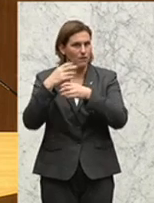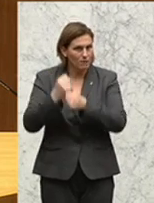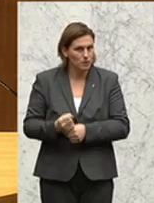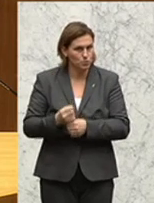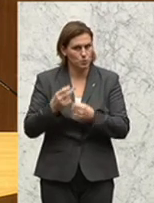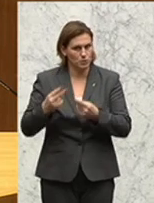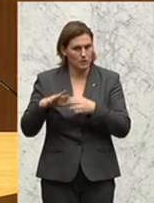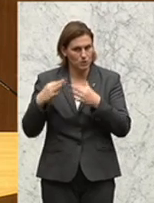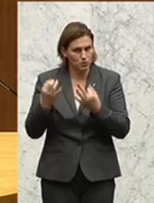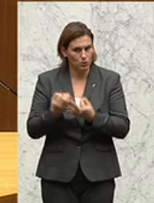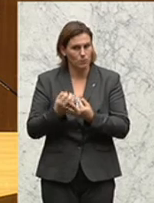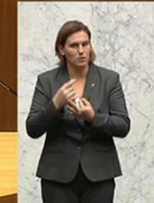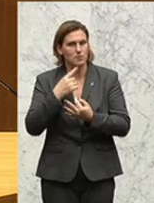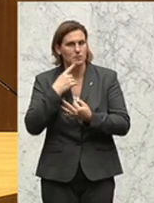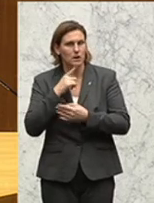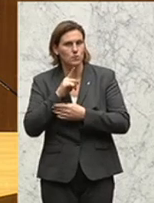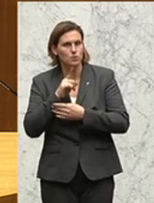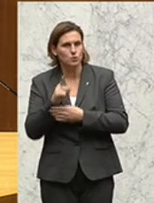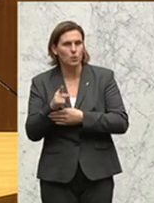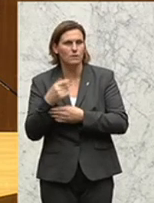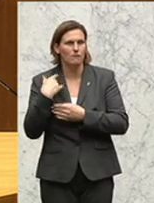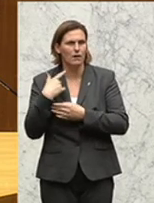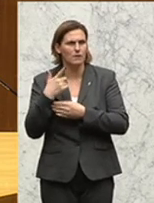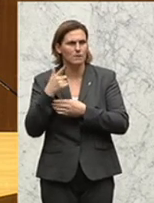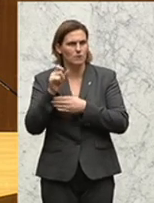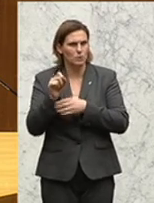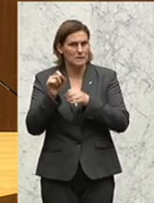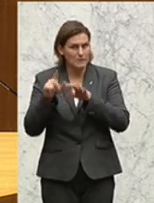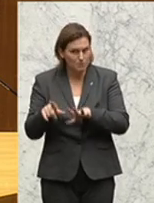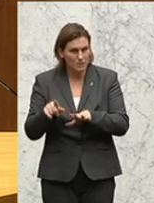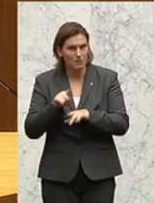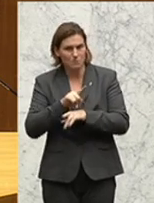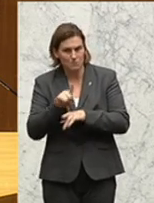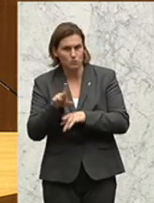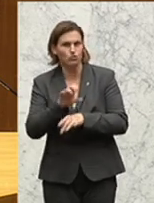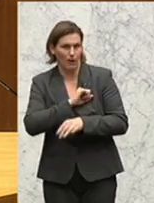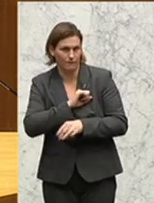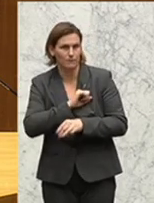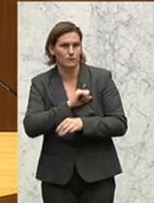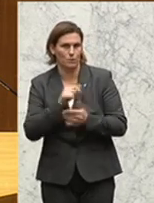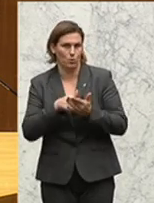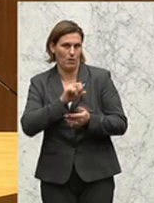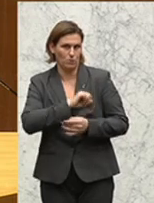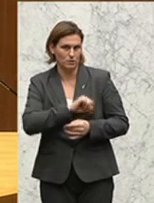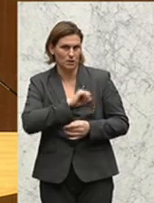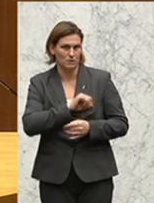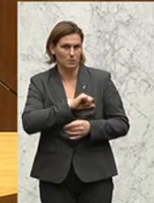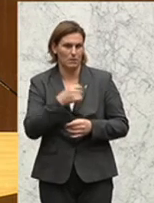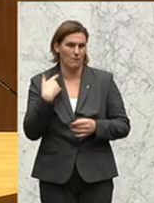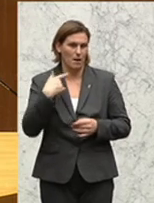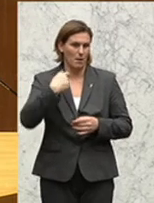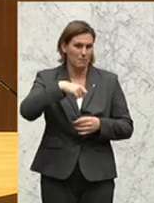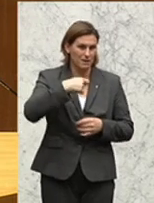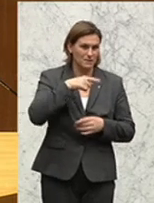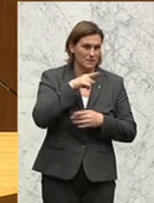sich bei ihm am VWGH den Knackpunkt 2017 sieht und sich das bis dahin ausgehen wird. Der Präsident Holzinger hat aber dem gegenübergestellt,